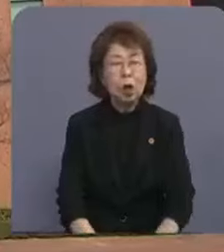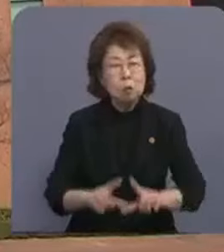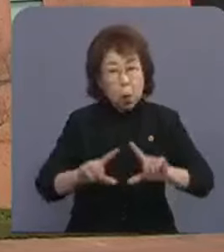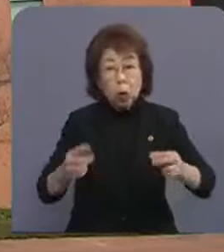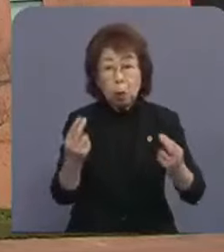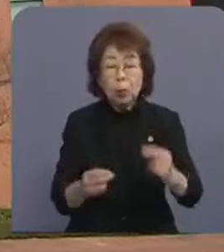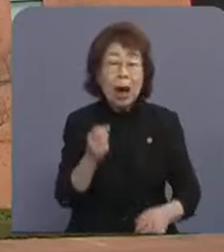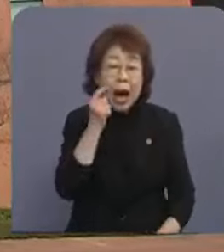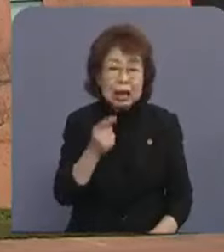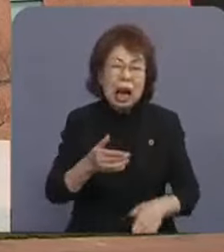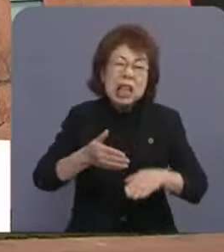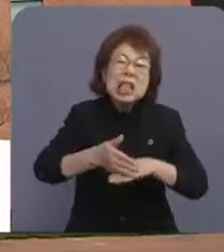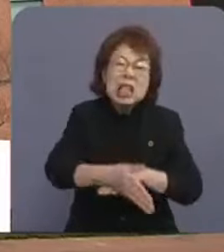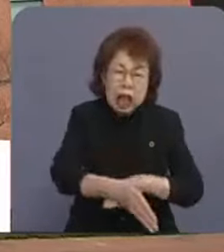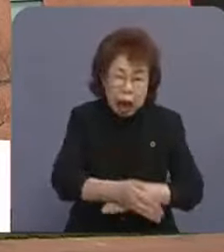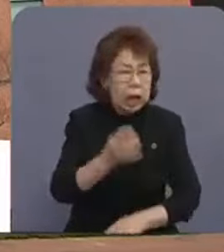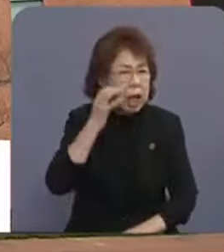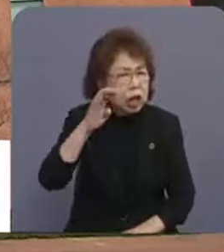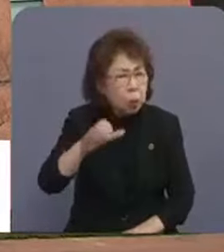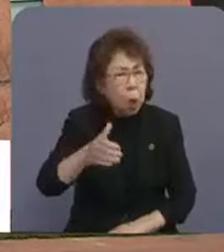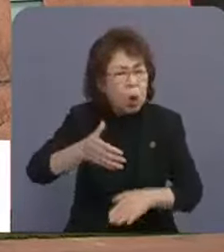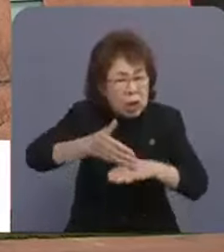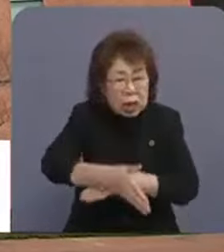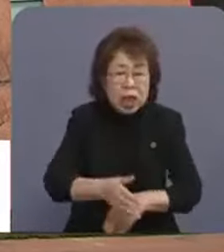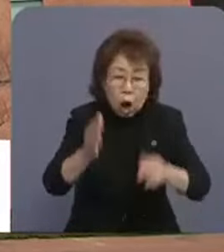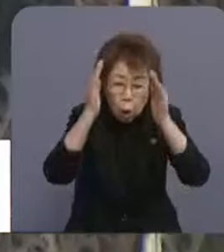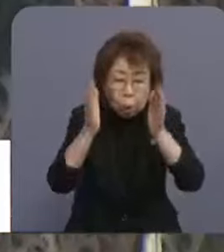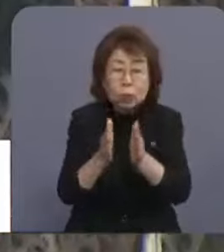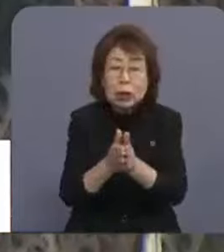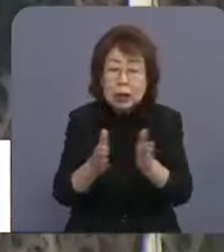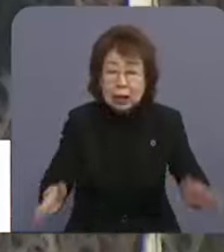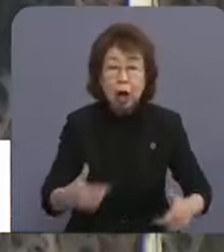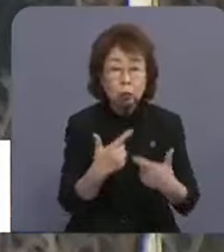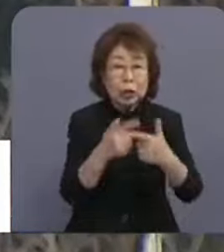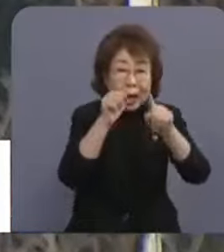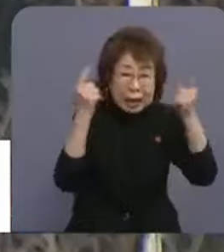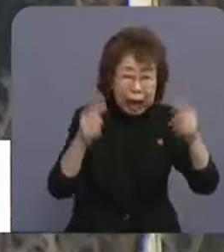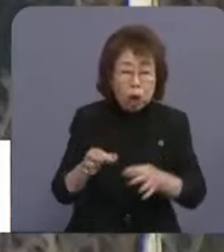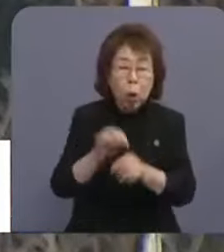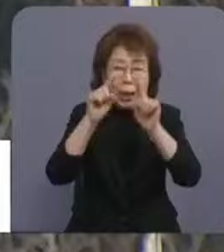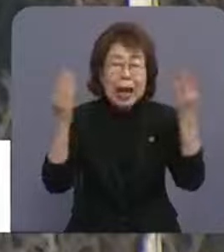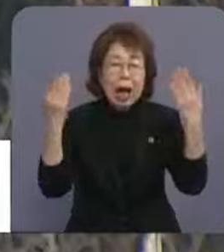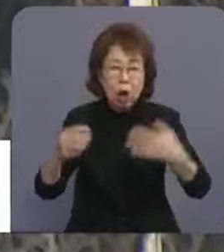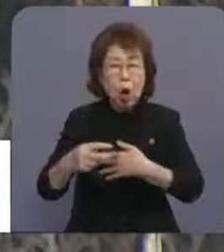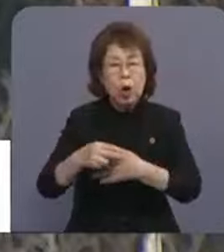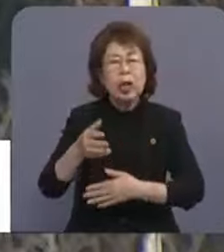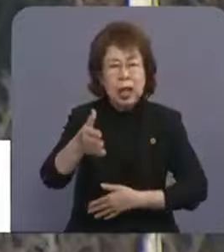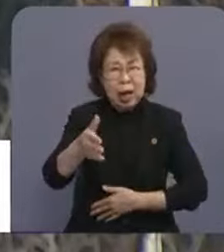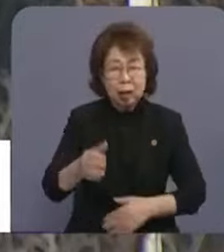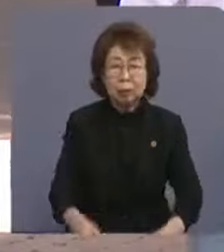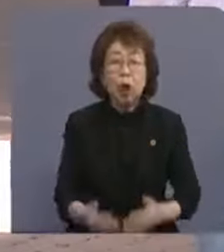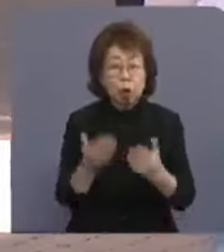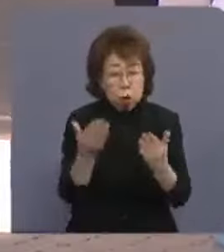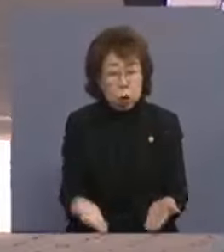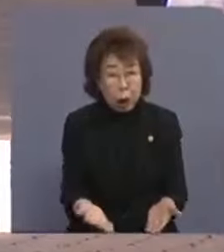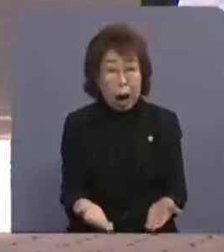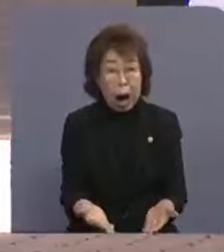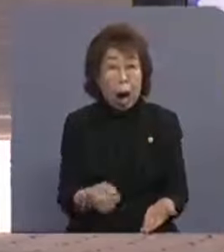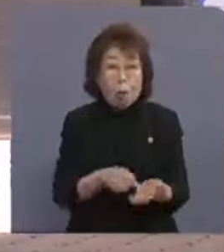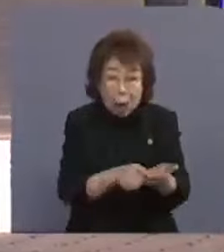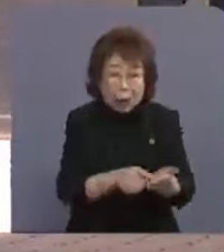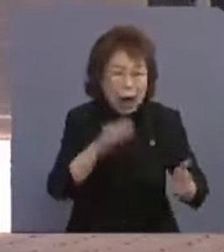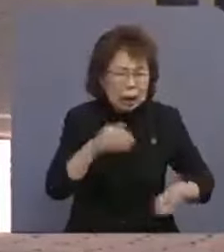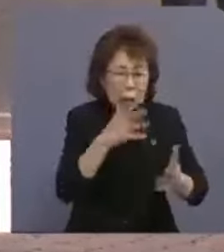평소보다 한 달 보름가량 늦게 1학기 학사 일정을 시작한 부산대와 동아대 의대. 하지만 휴학기를 낸 학생